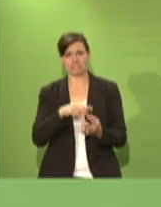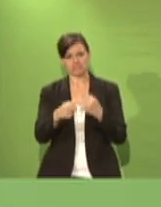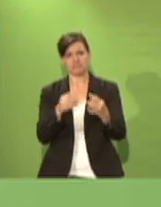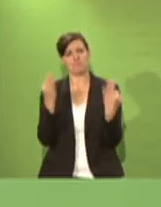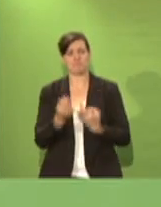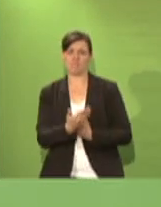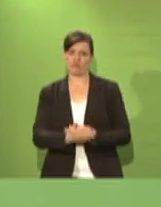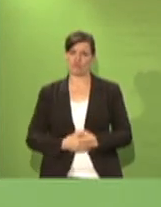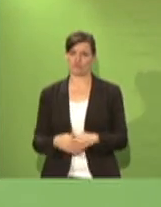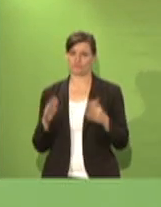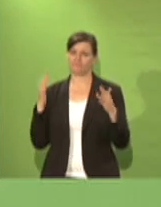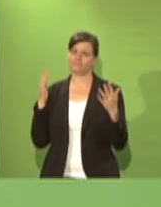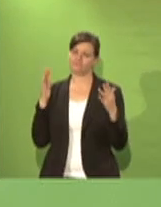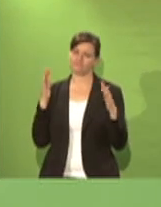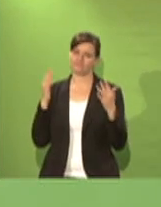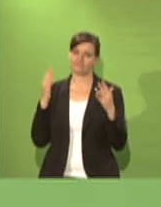darstellen.